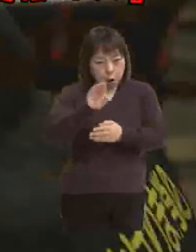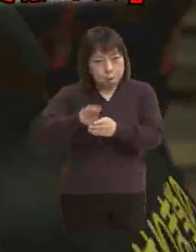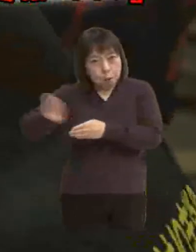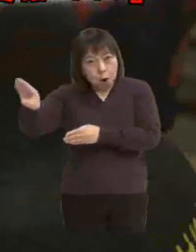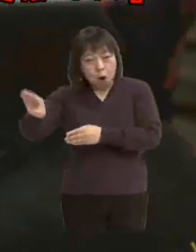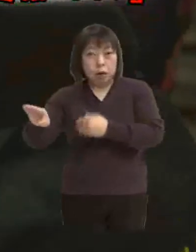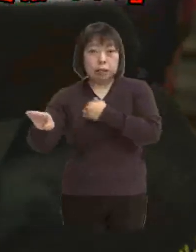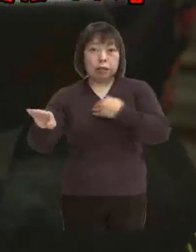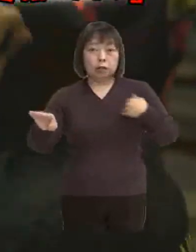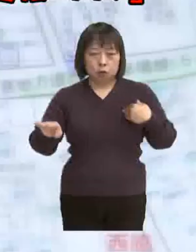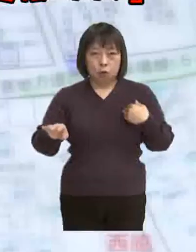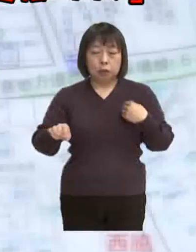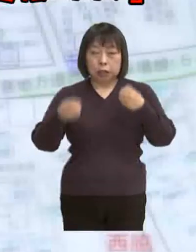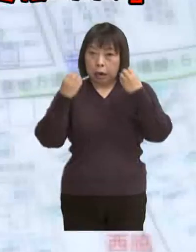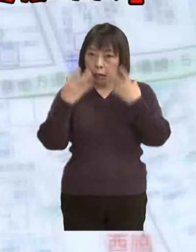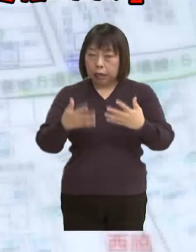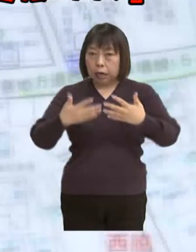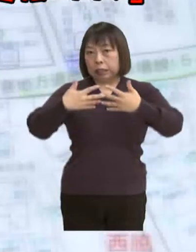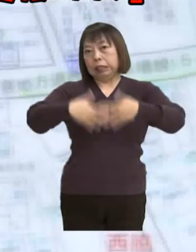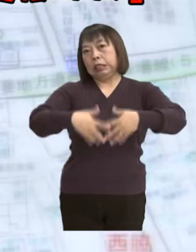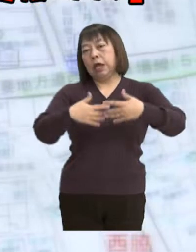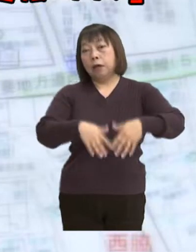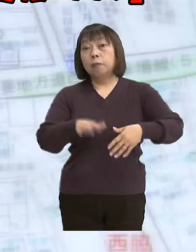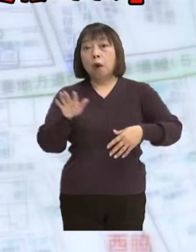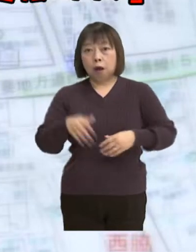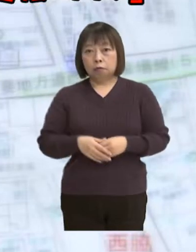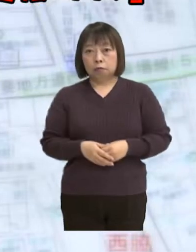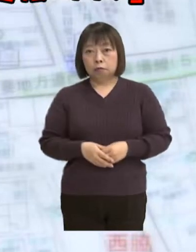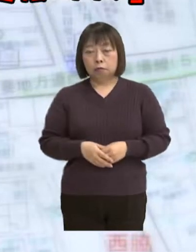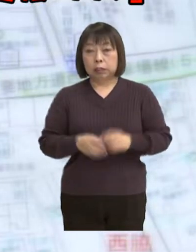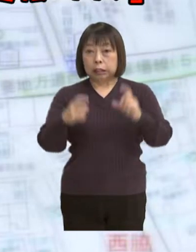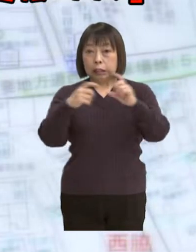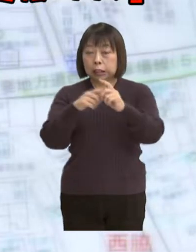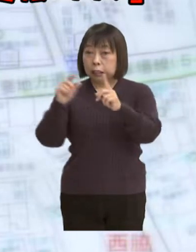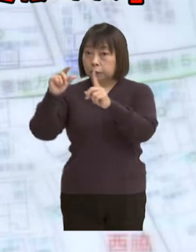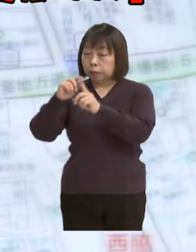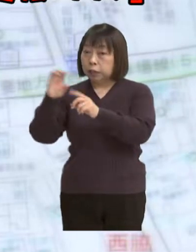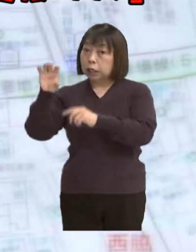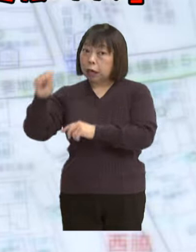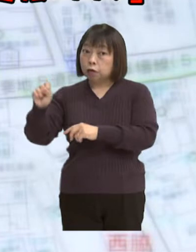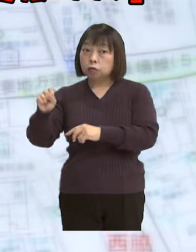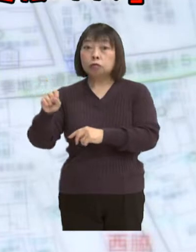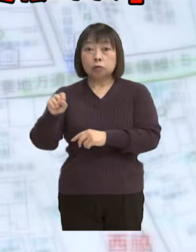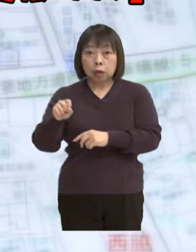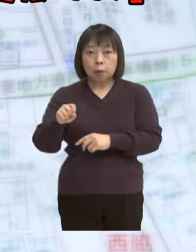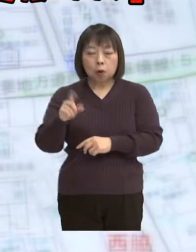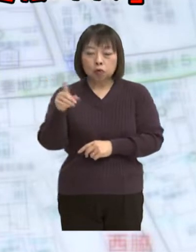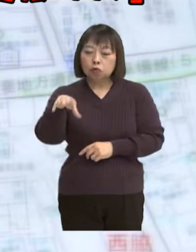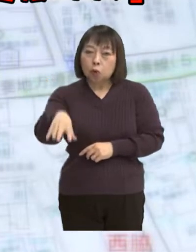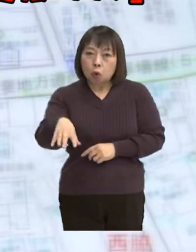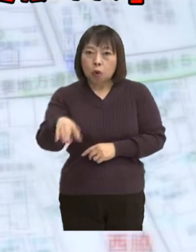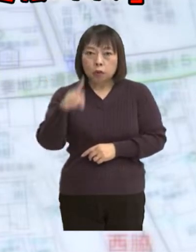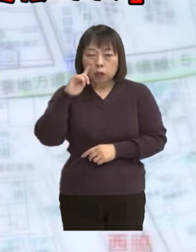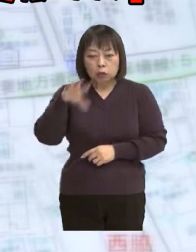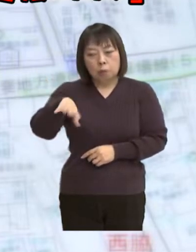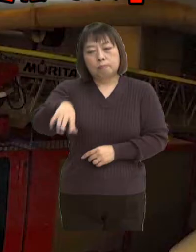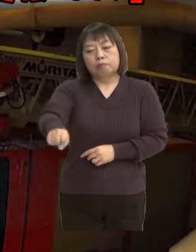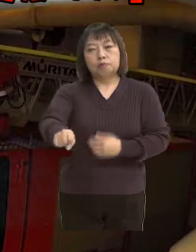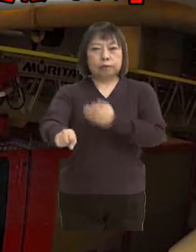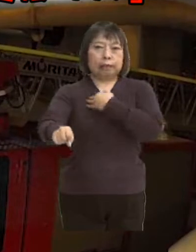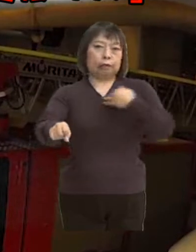の機器を整備しており、必要に応じて GPS の測位情報からも通報場所を取得できるようになっています